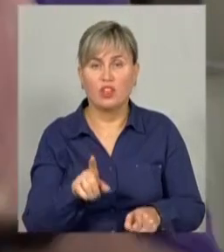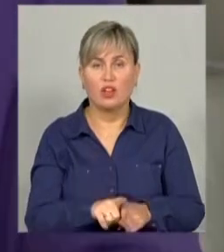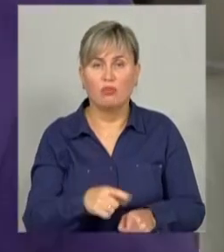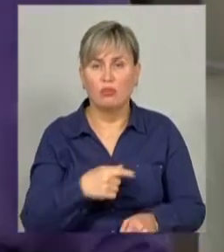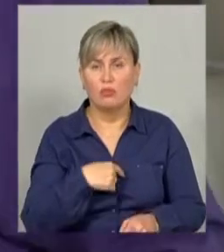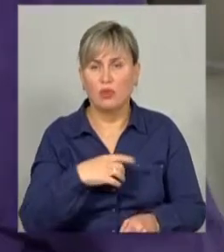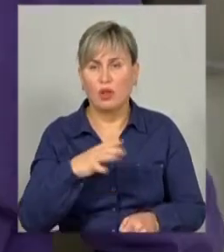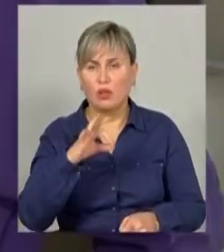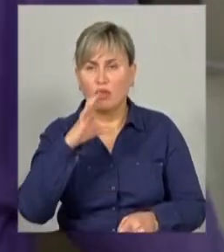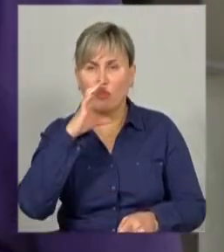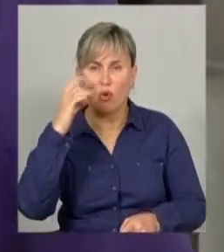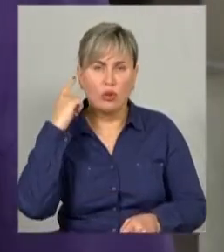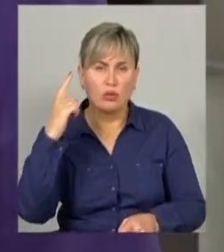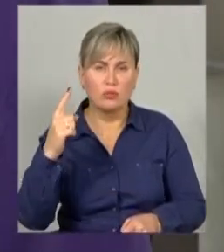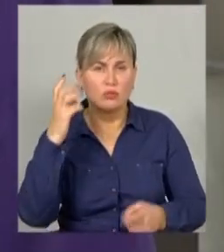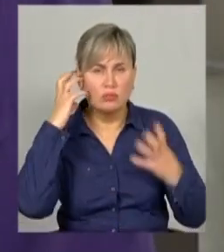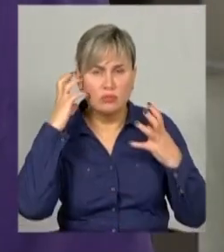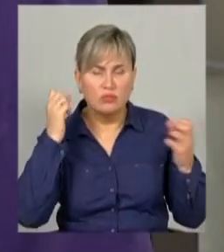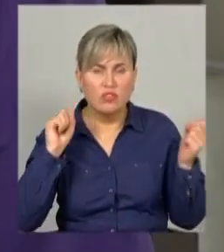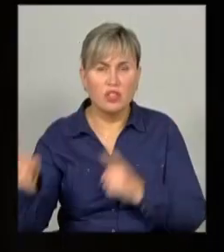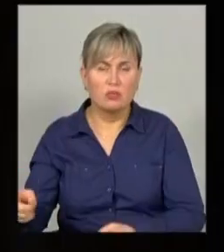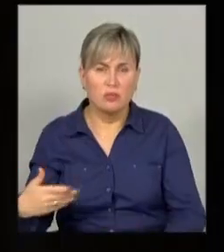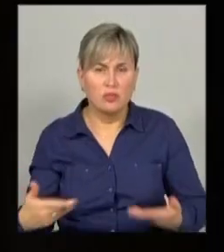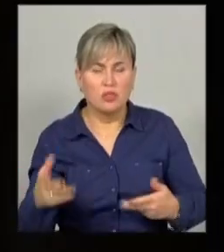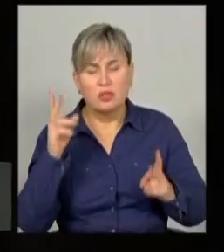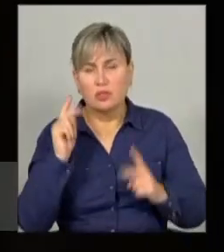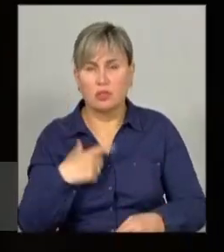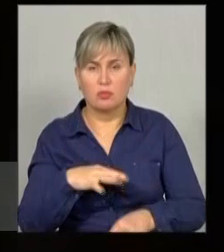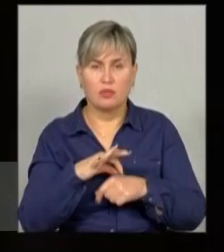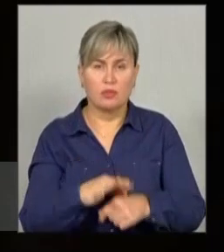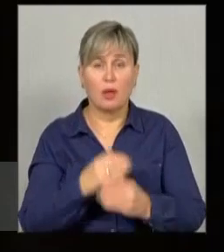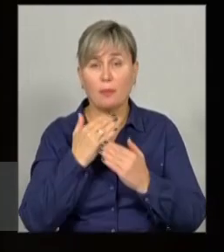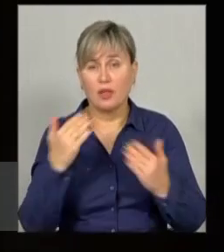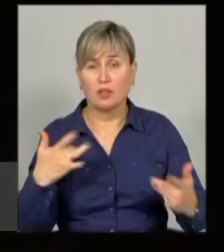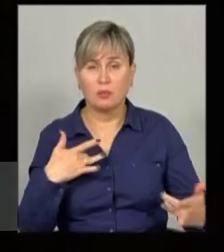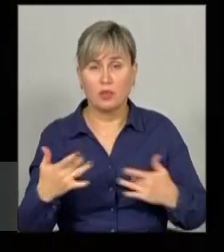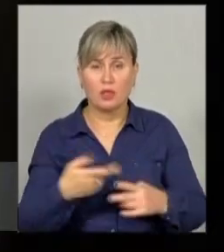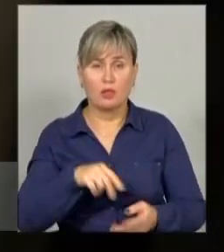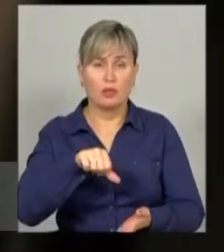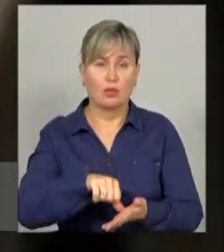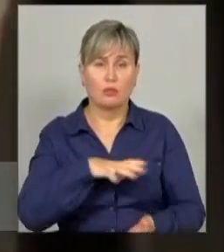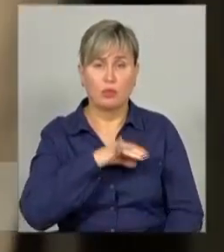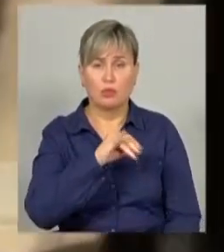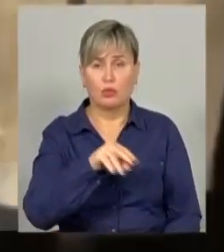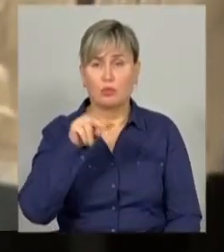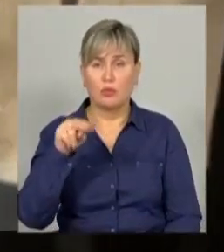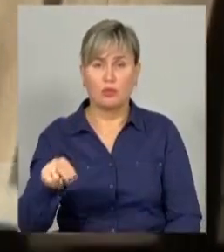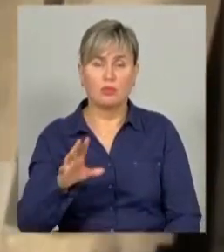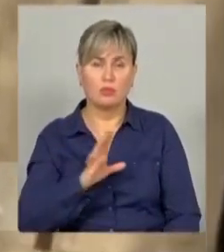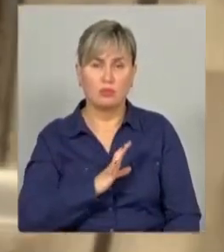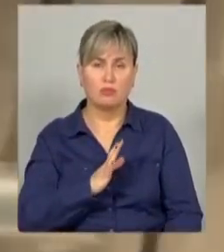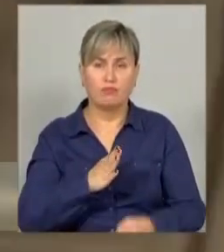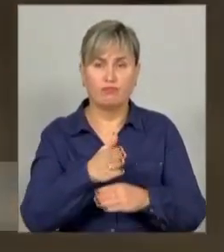швырнул наушники и даже не знал как себя вести последний спектакль в котором сыграл Юрий Померанцев был визиток